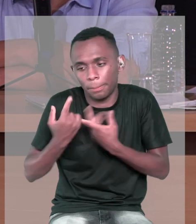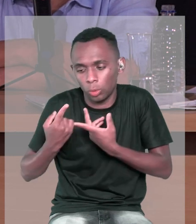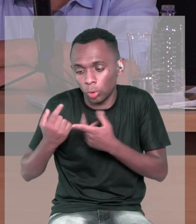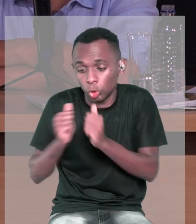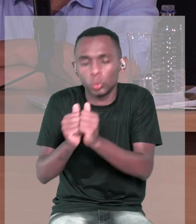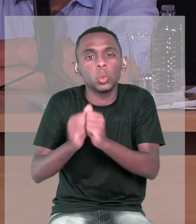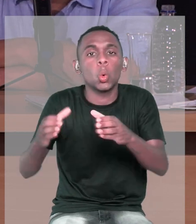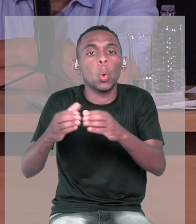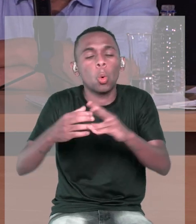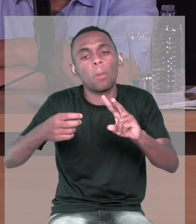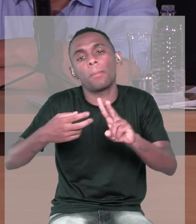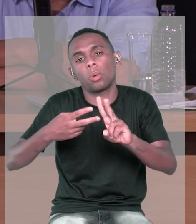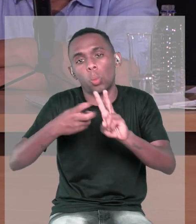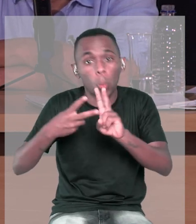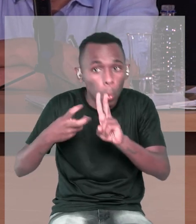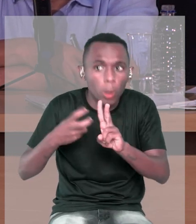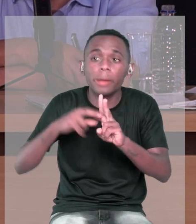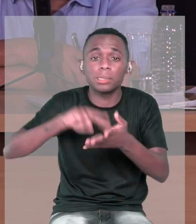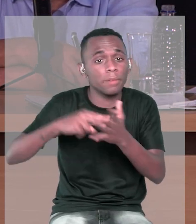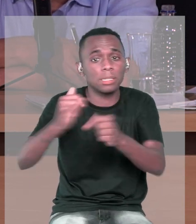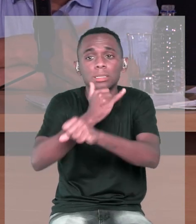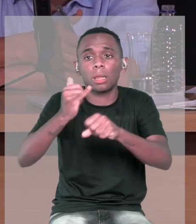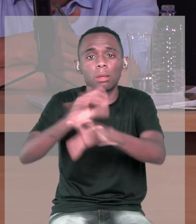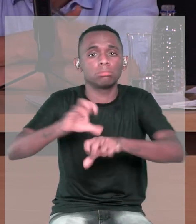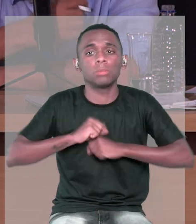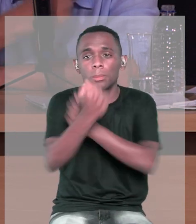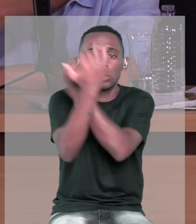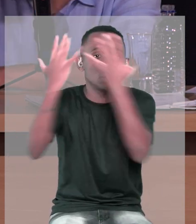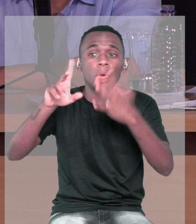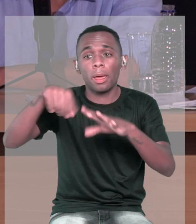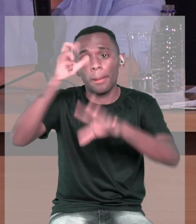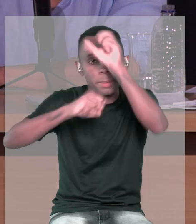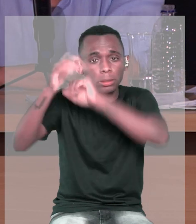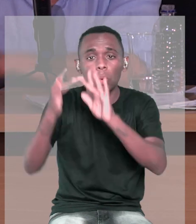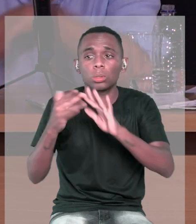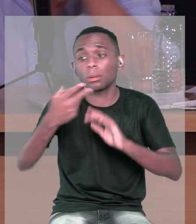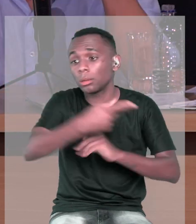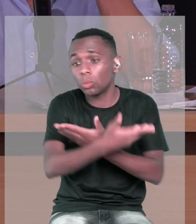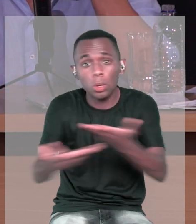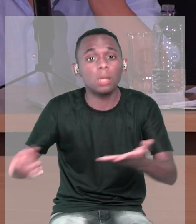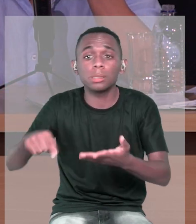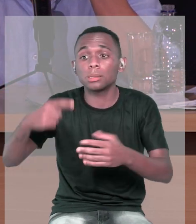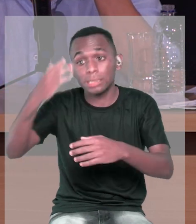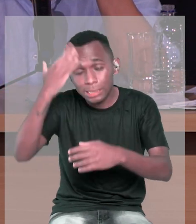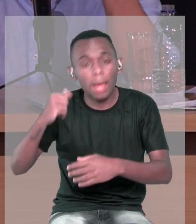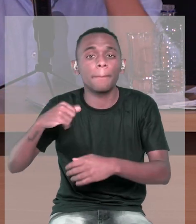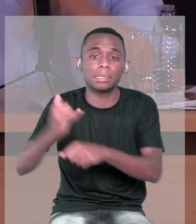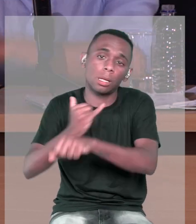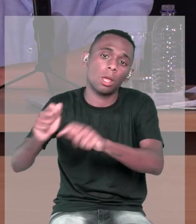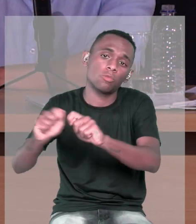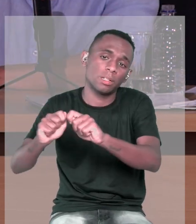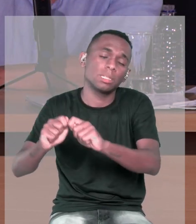tribos amazônicas, modelos de se apropriar da natureza, aprender com eles isso, porque eles sabem fazer.